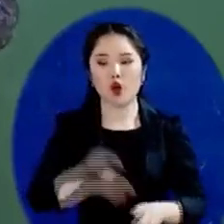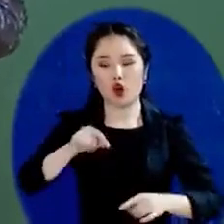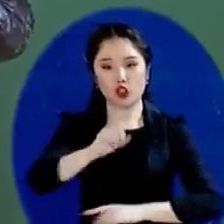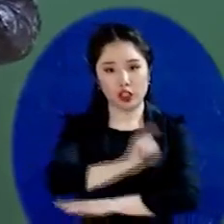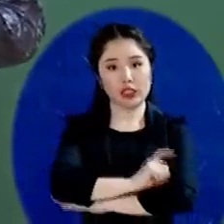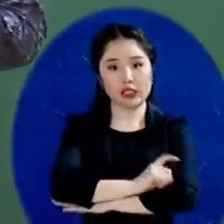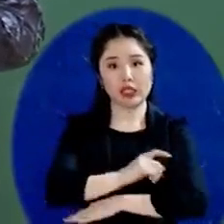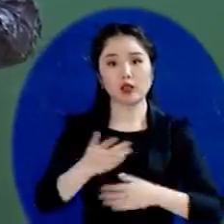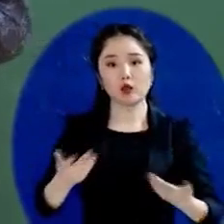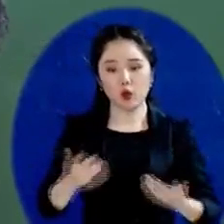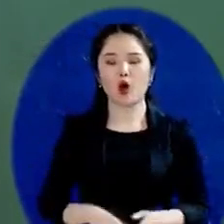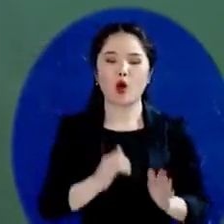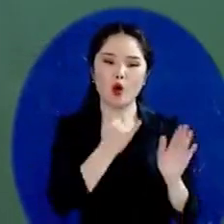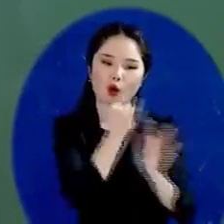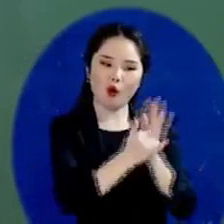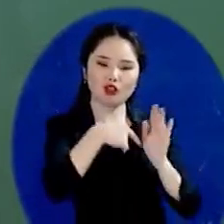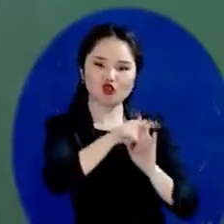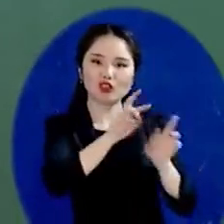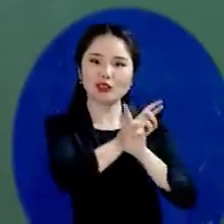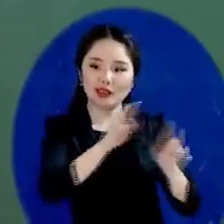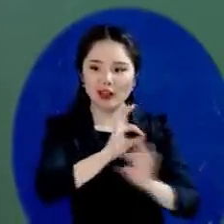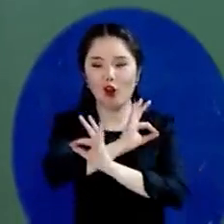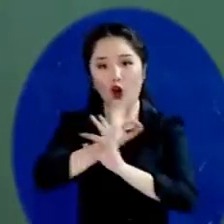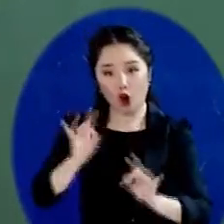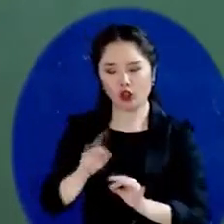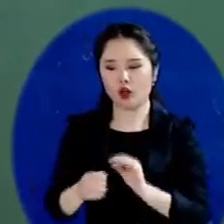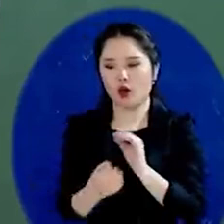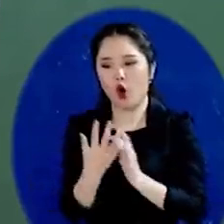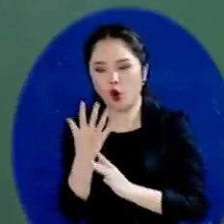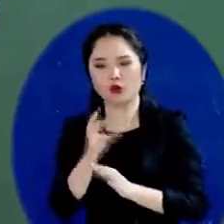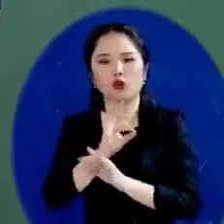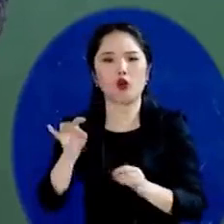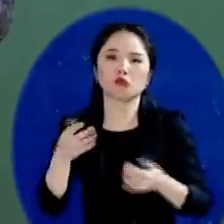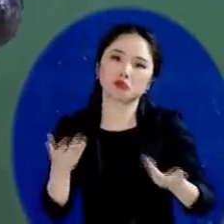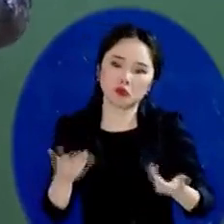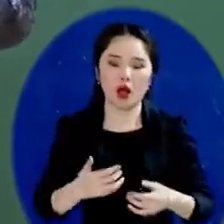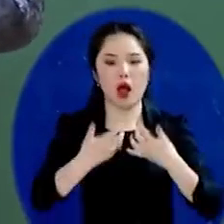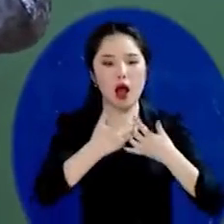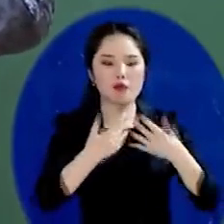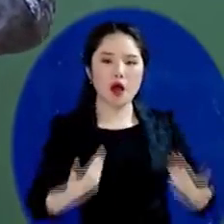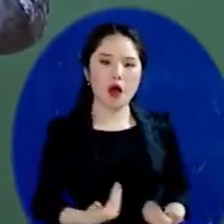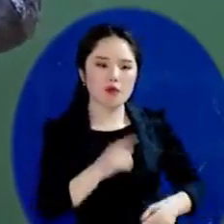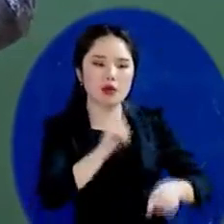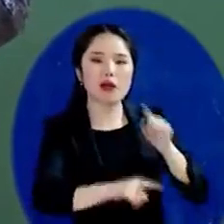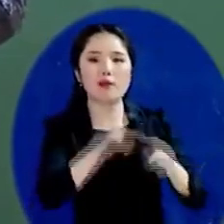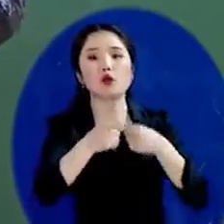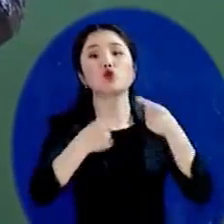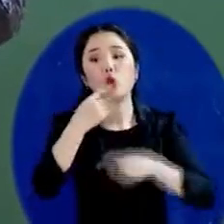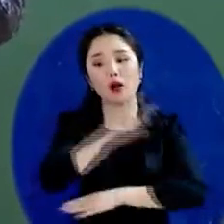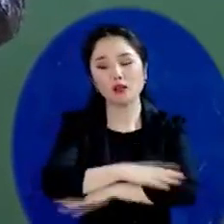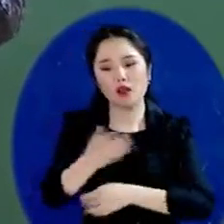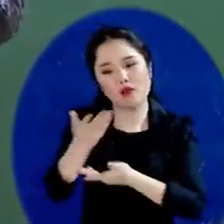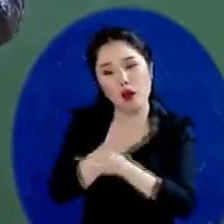Бид өнөөдрийн хичээлээр улирлын ялгаатай байдлаас ургамал хэрхэн өөрчлөгддөг вэ? Амьтдын амьдрах орчин хэрхэн өөрчлөгддөг